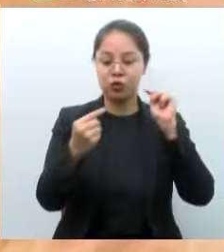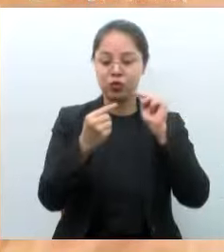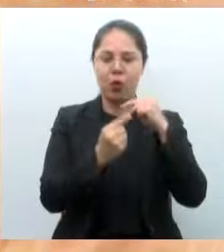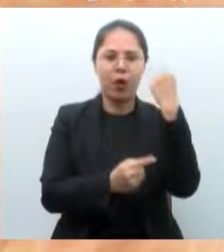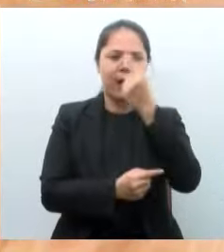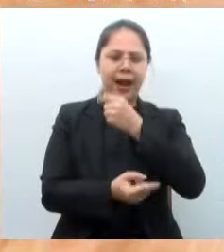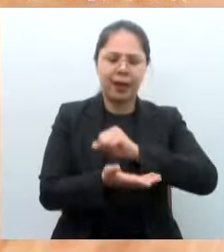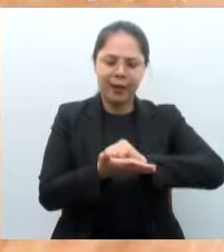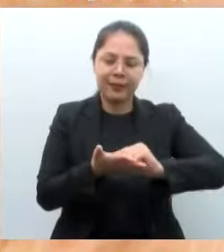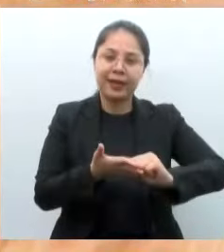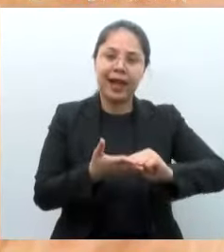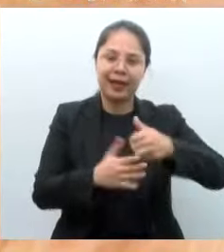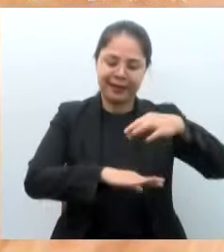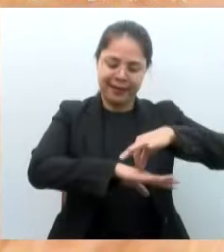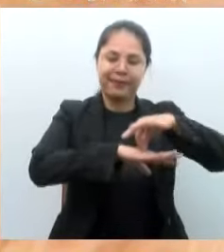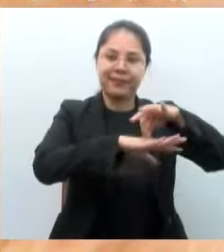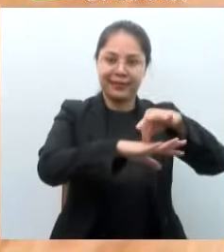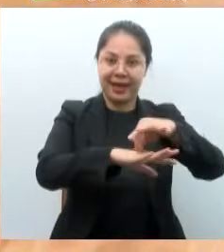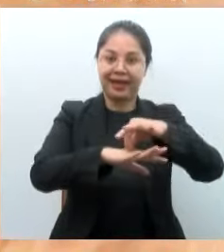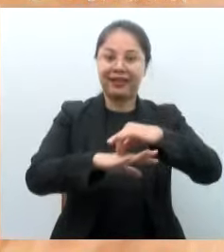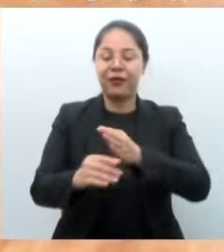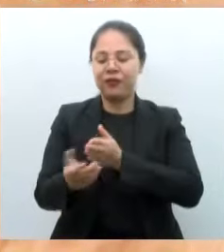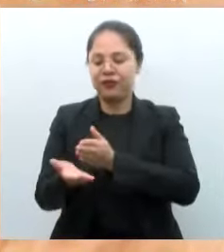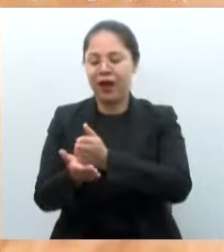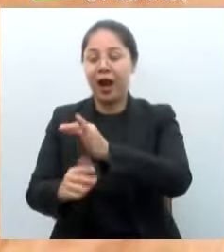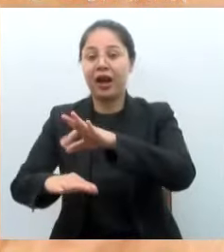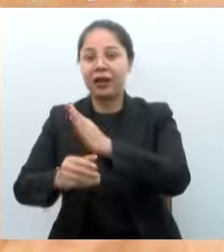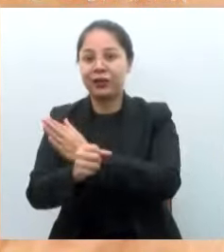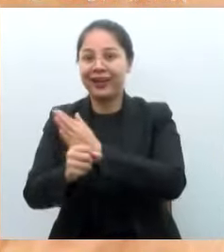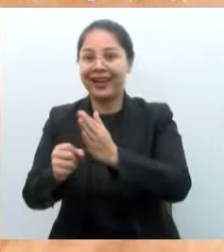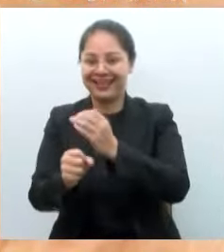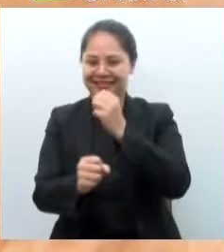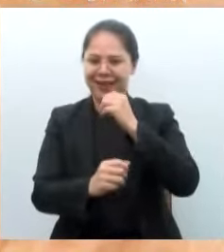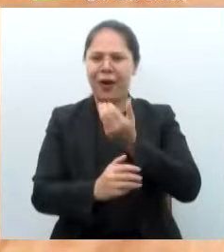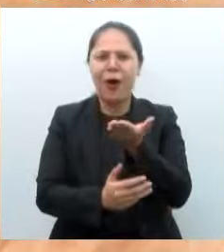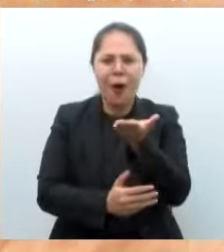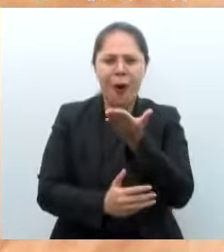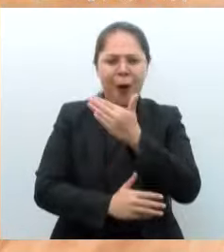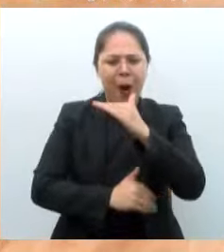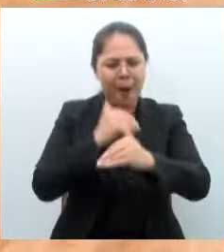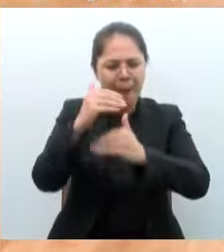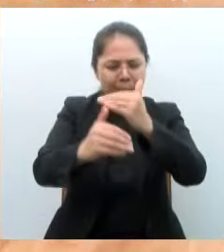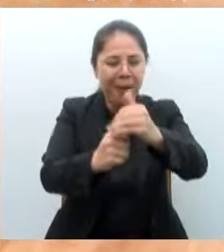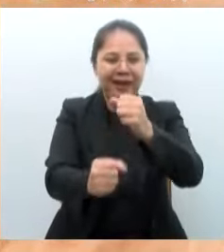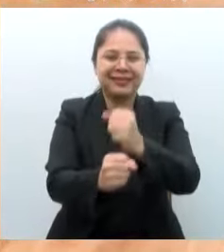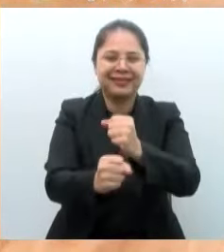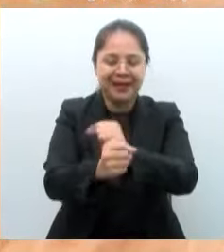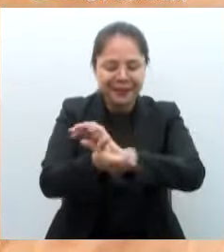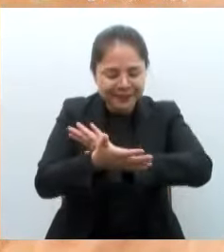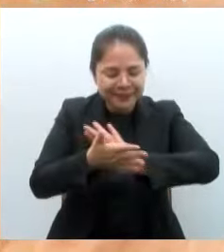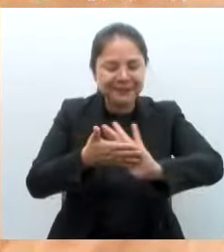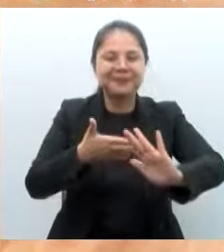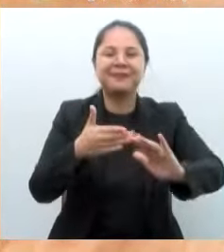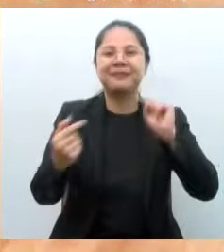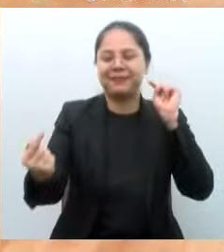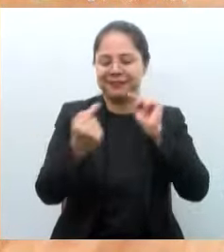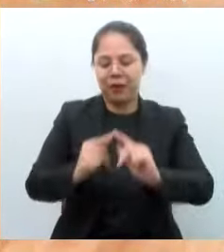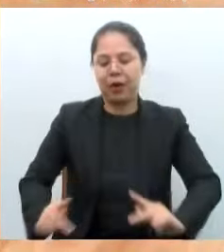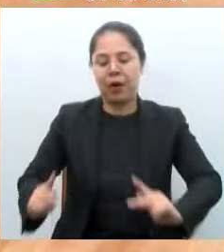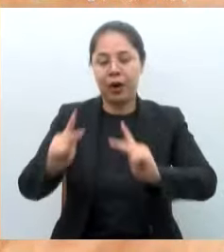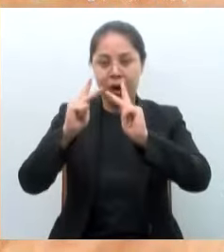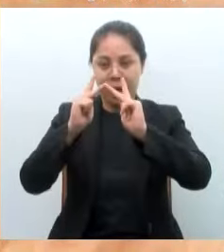ะแล้วก็ธุรการด้วยนะคะยังไงก็ขอให้ทุกอย่างดำเนินการไปอย่างราบรื่นตามแนวปฏิบัติต่างๆที่ทางสำนักงานคณะกรรมการการศึกษ